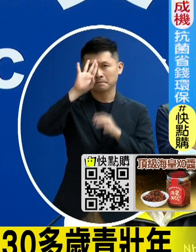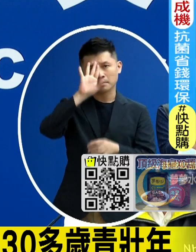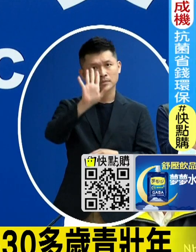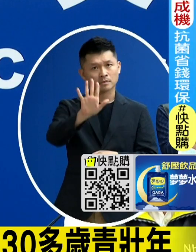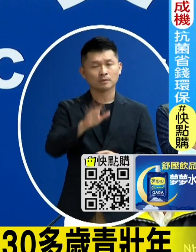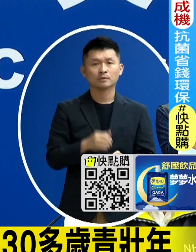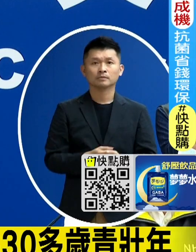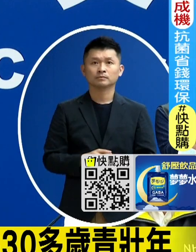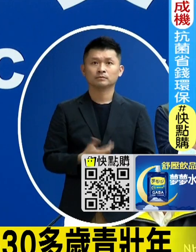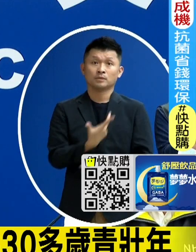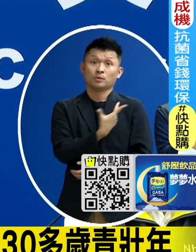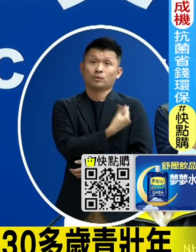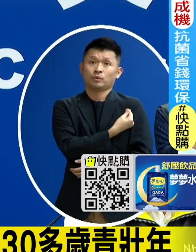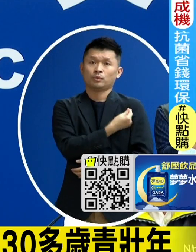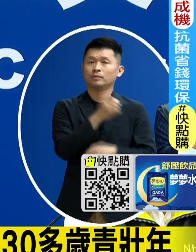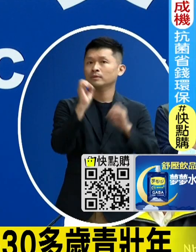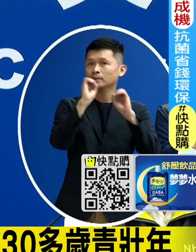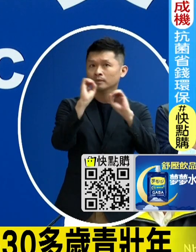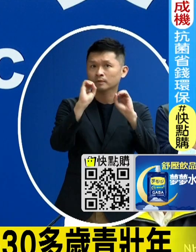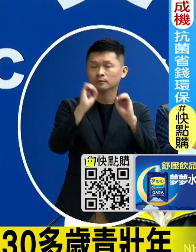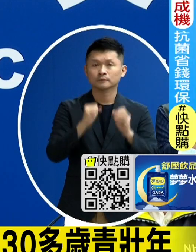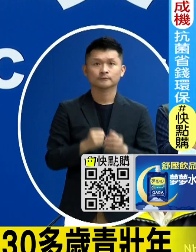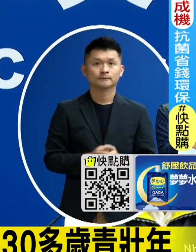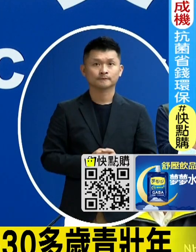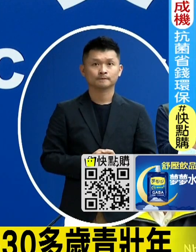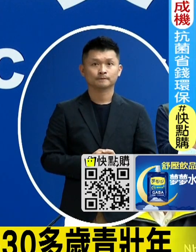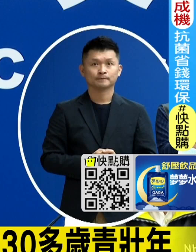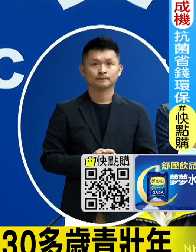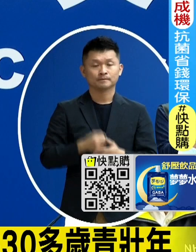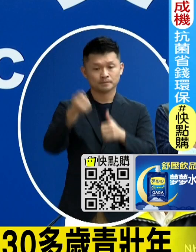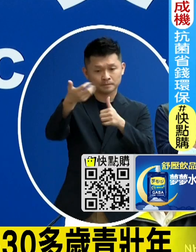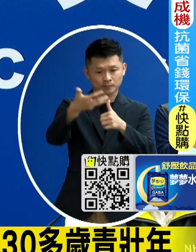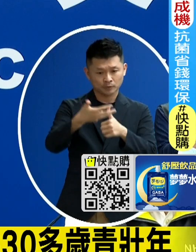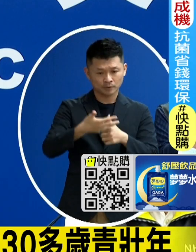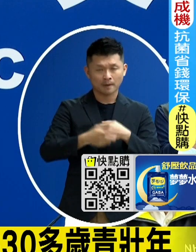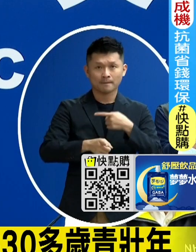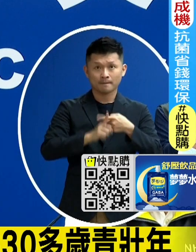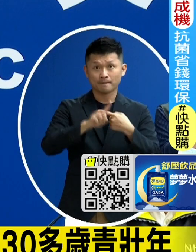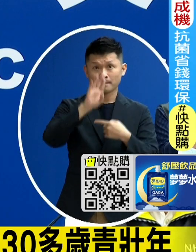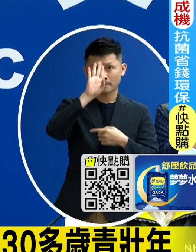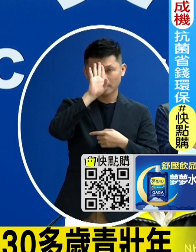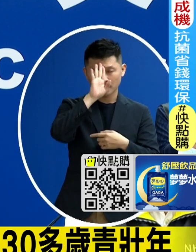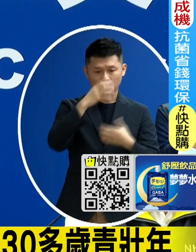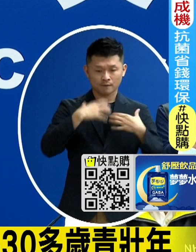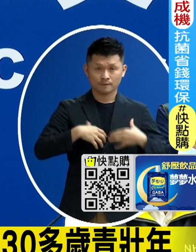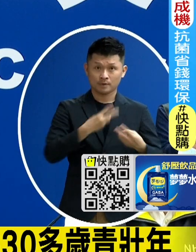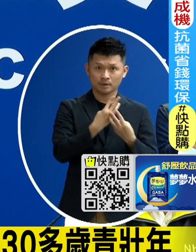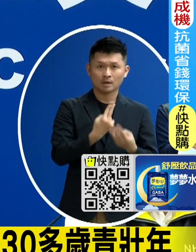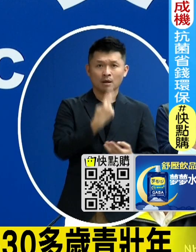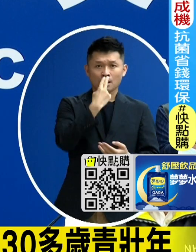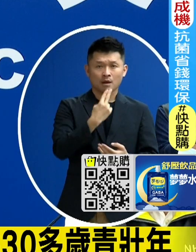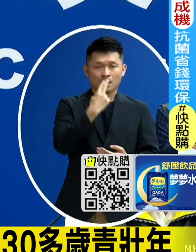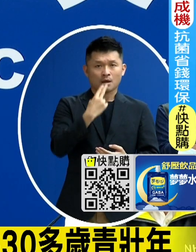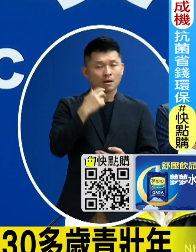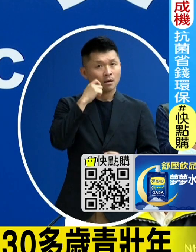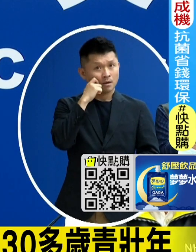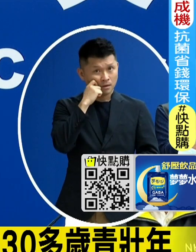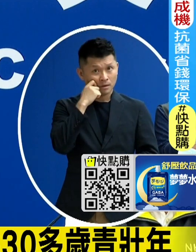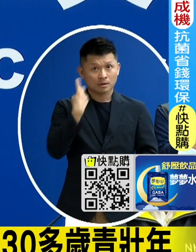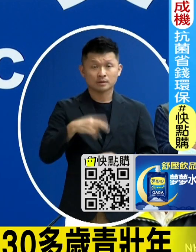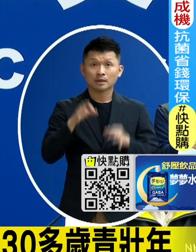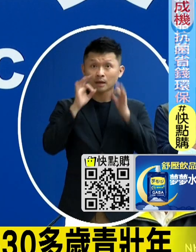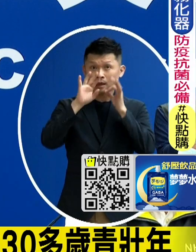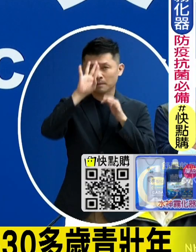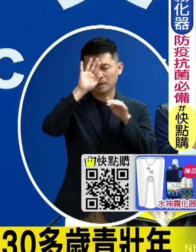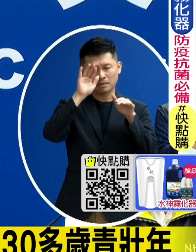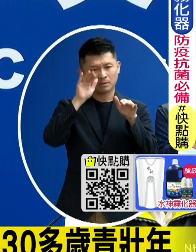史，没有接种过 COVID-19 的疫苗。那这次是染疫之后有罹患肺炎跟呼吸衰竭，以及本身癌症